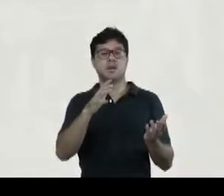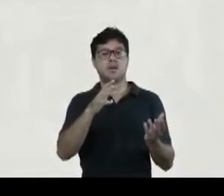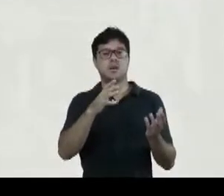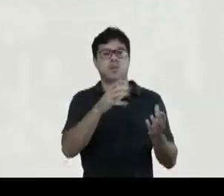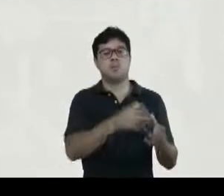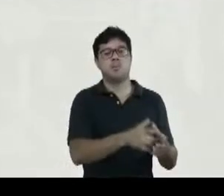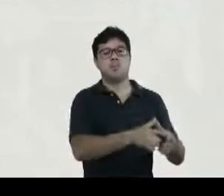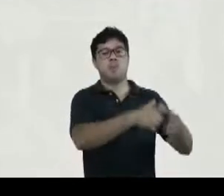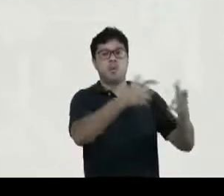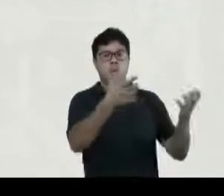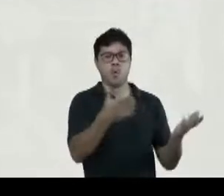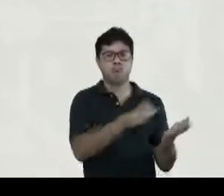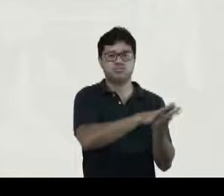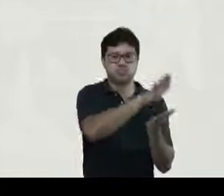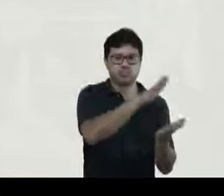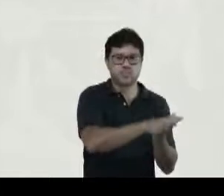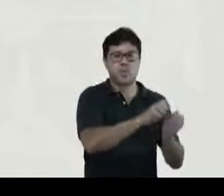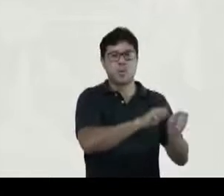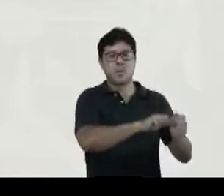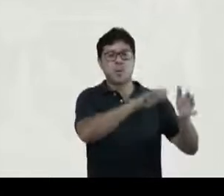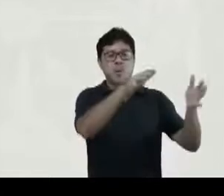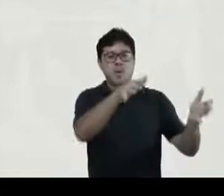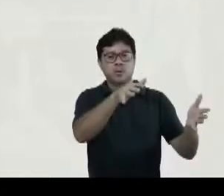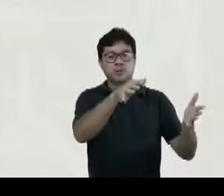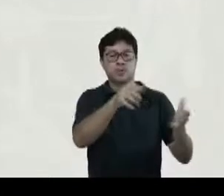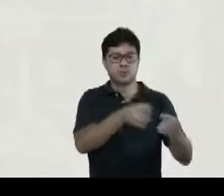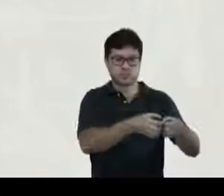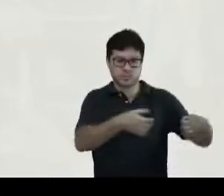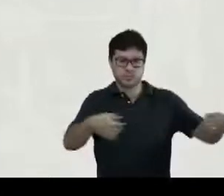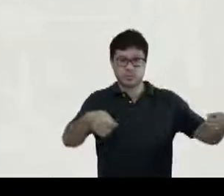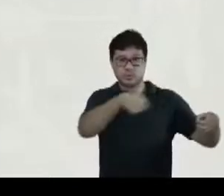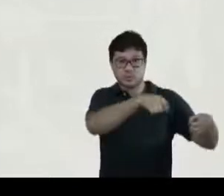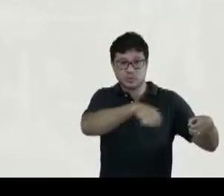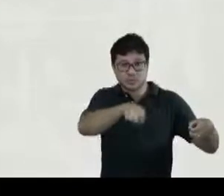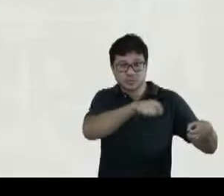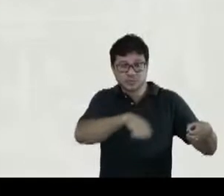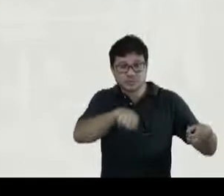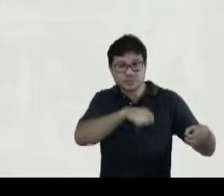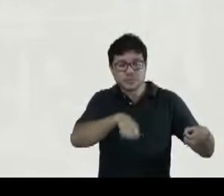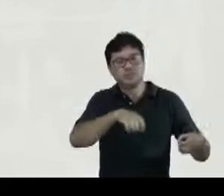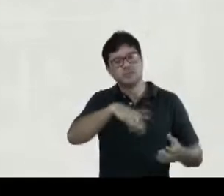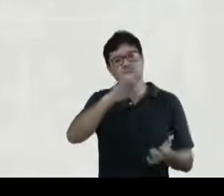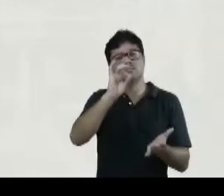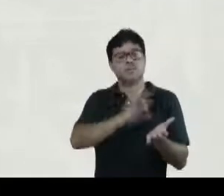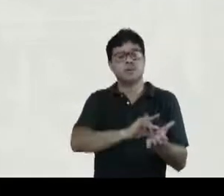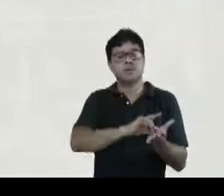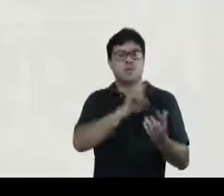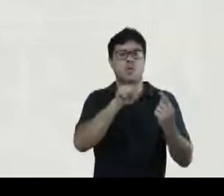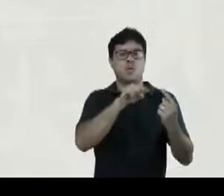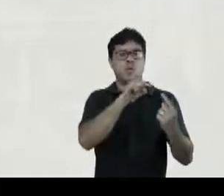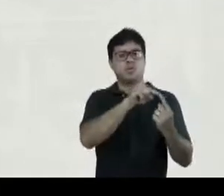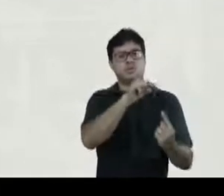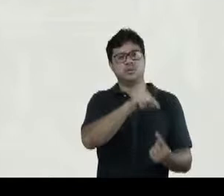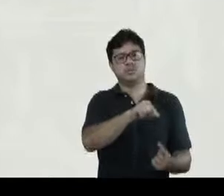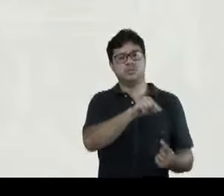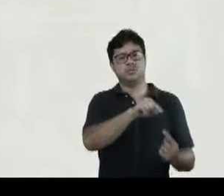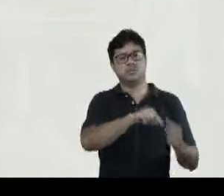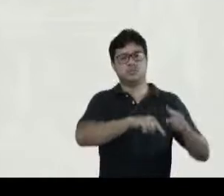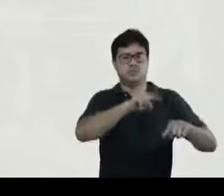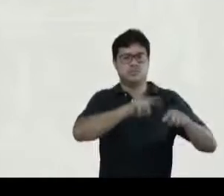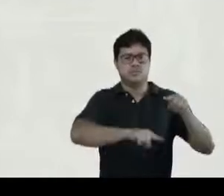die Ausgabe. Bei Handschriften ist es das reale Objekt, auf das